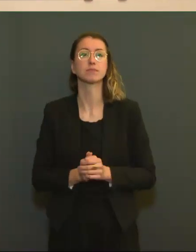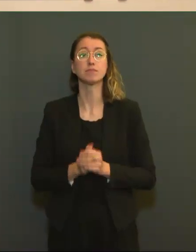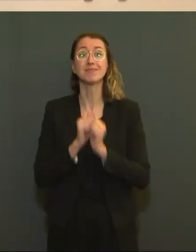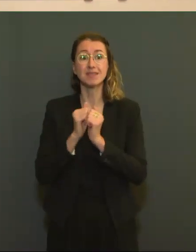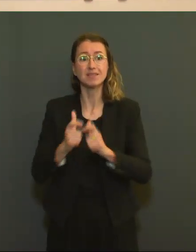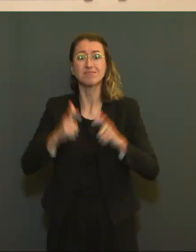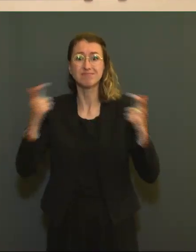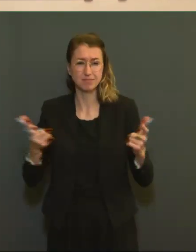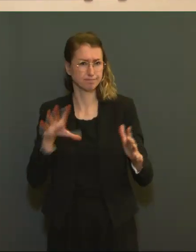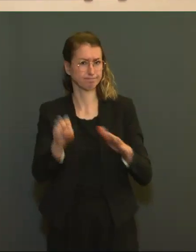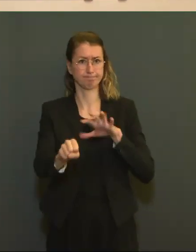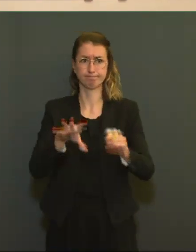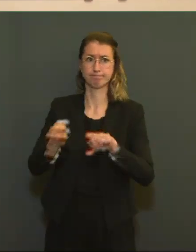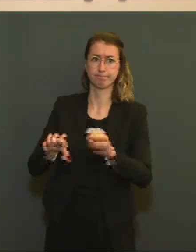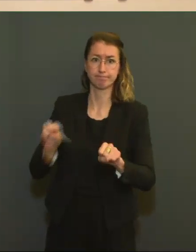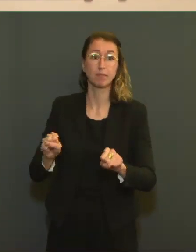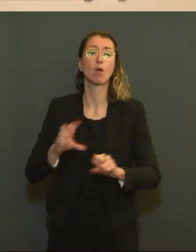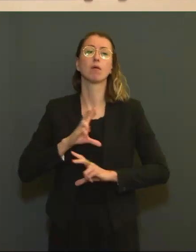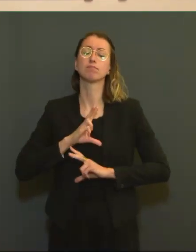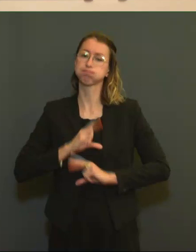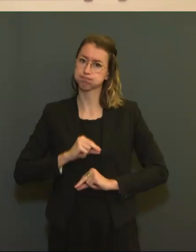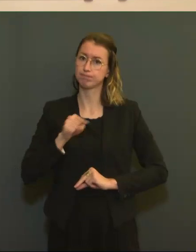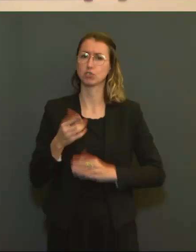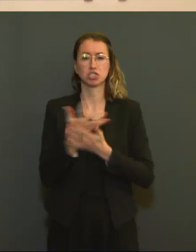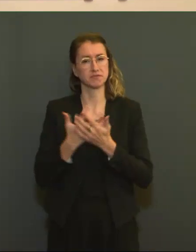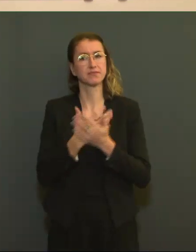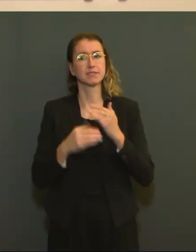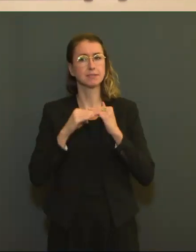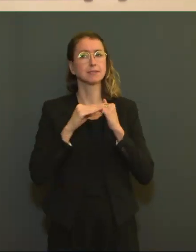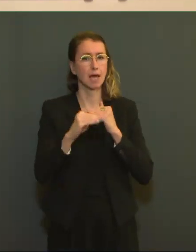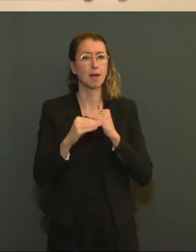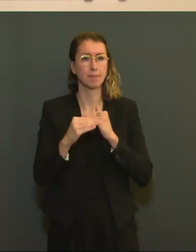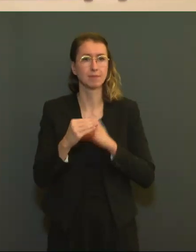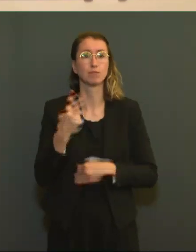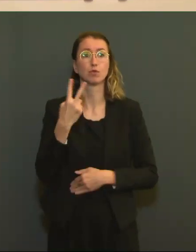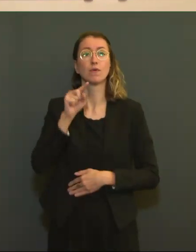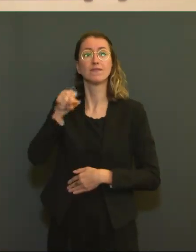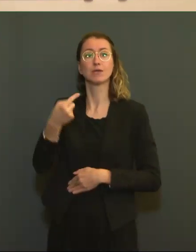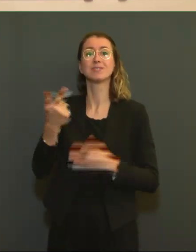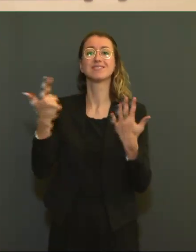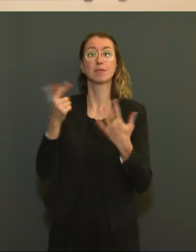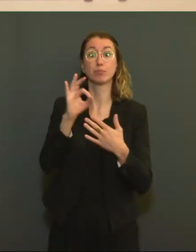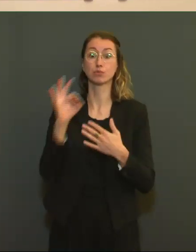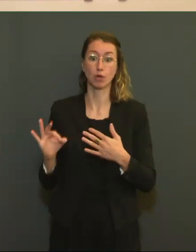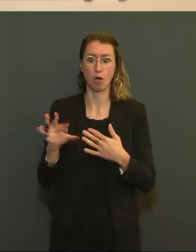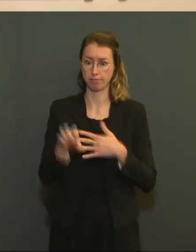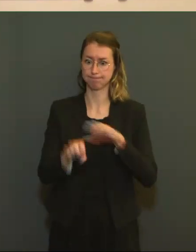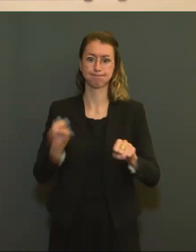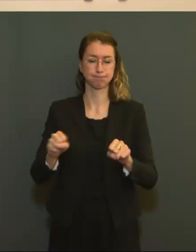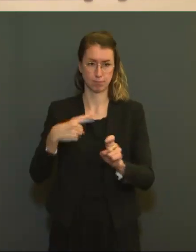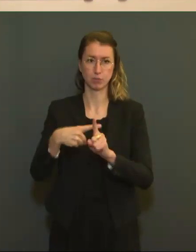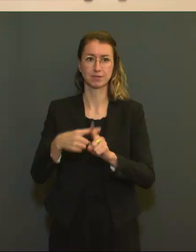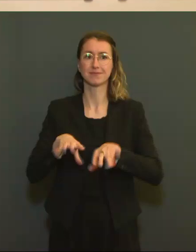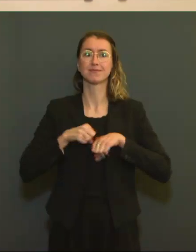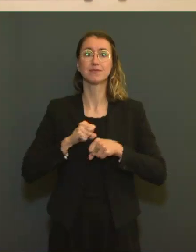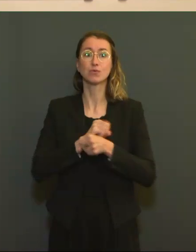heureusement stable, de l'ordre de 2,7% des tests. Cela signifie donc que nous n'avons pas une explosion